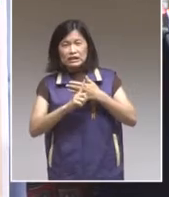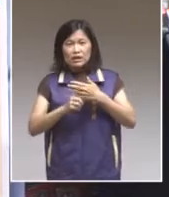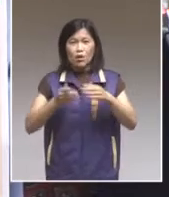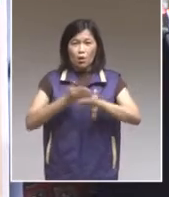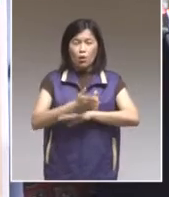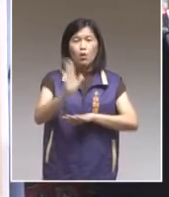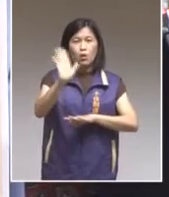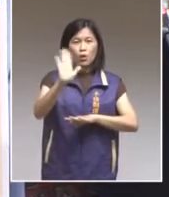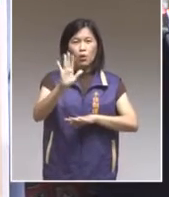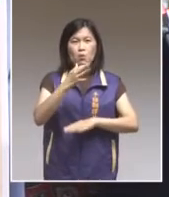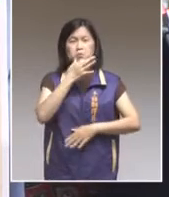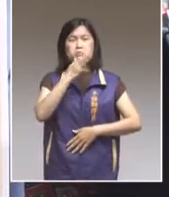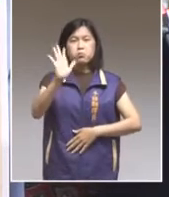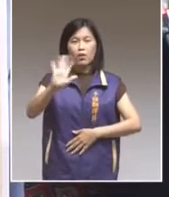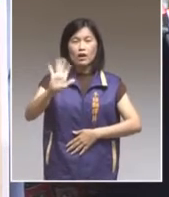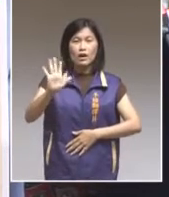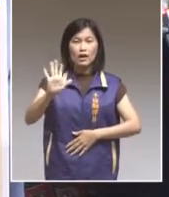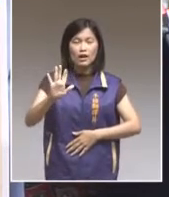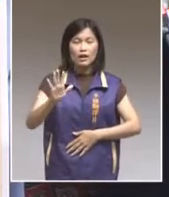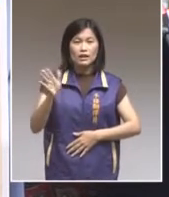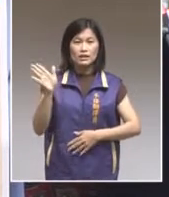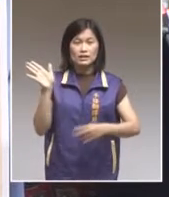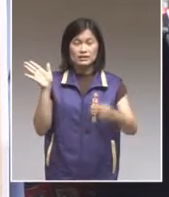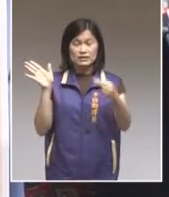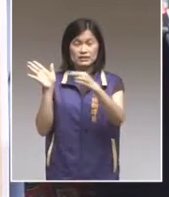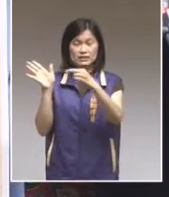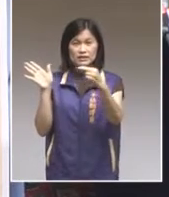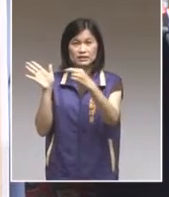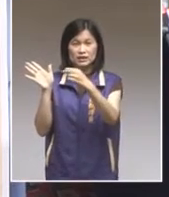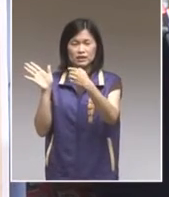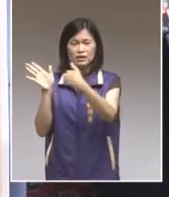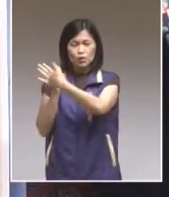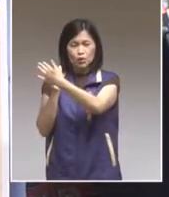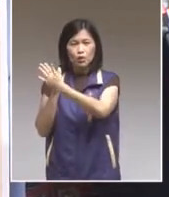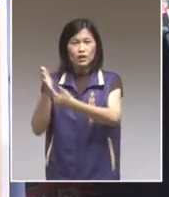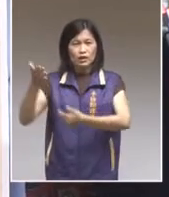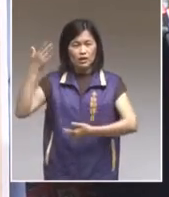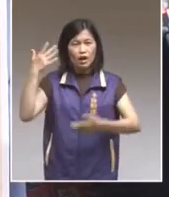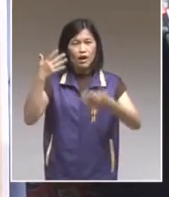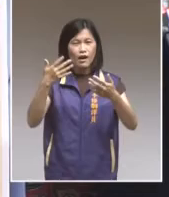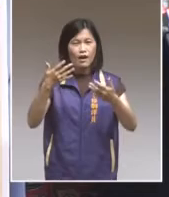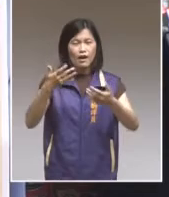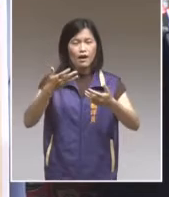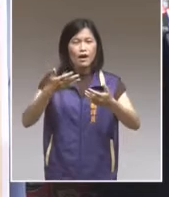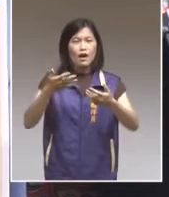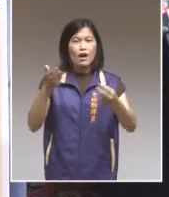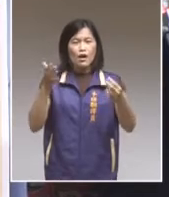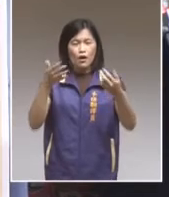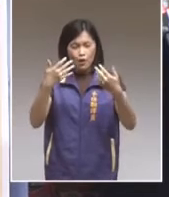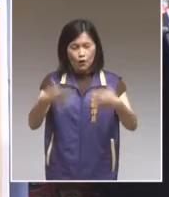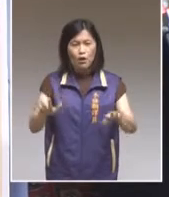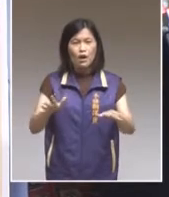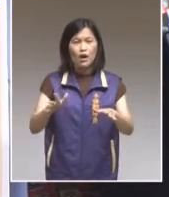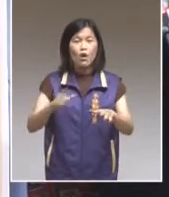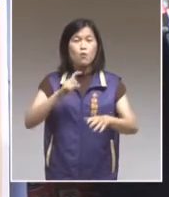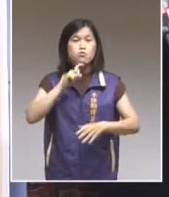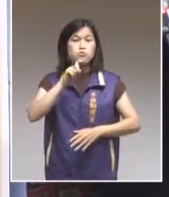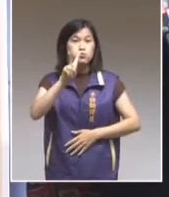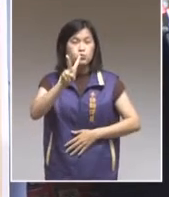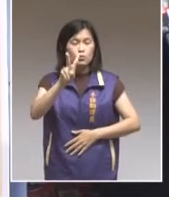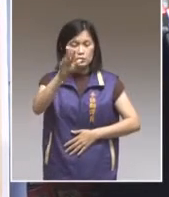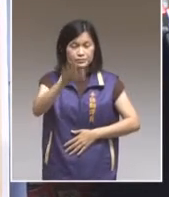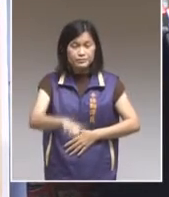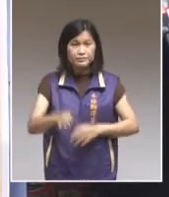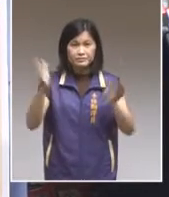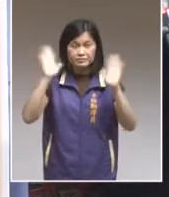哈。那这个图表我们之前有一直有跟大家分享，那大概小于12岁的儿童如